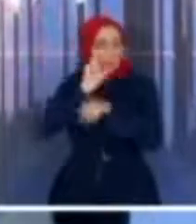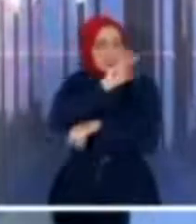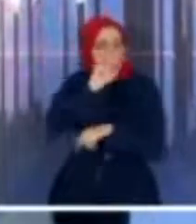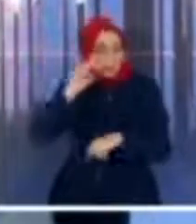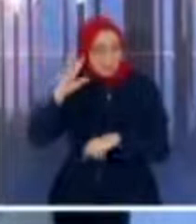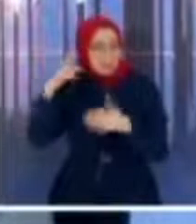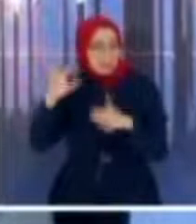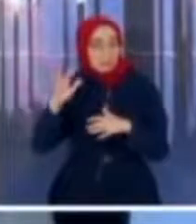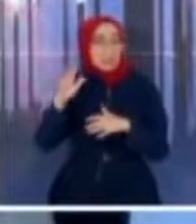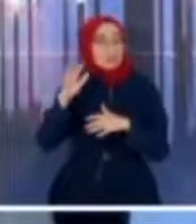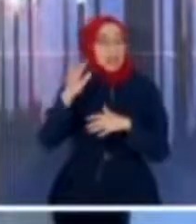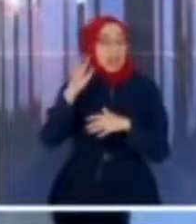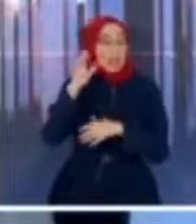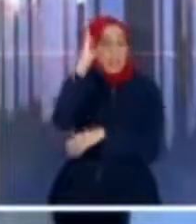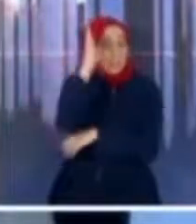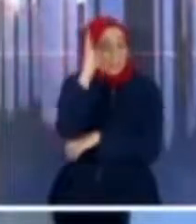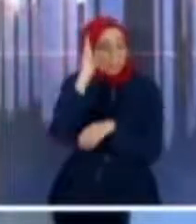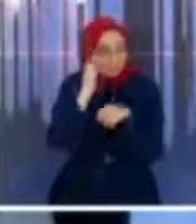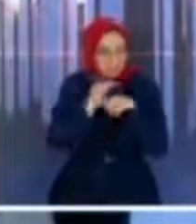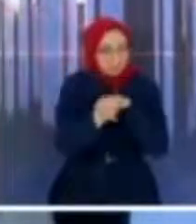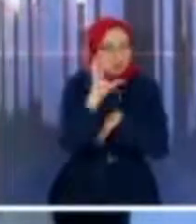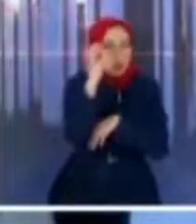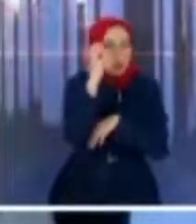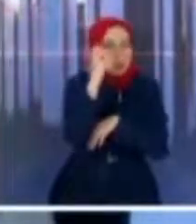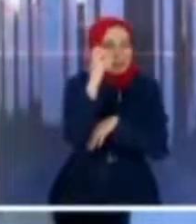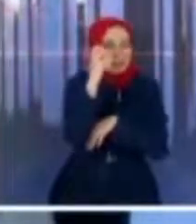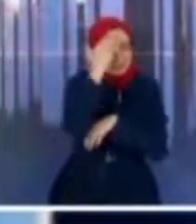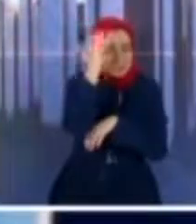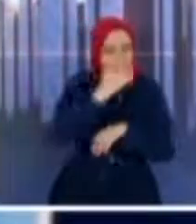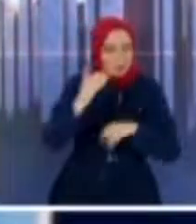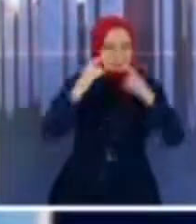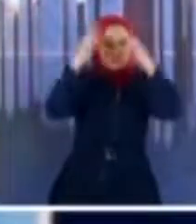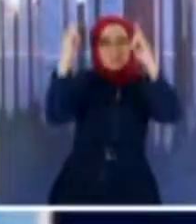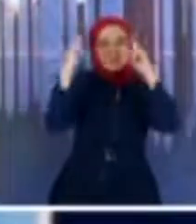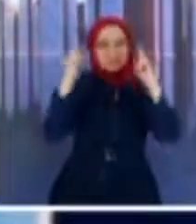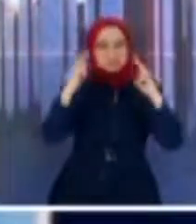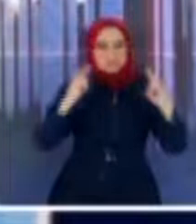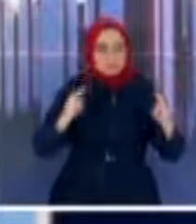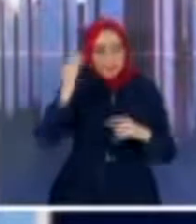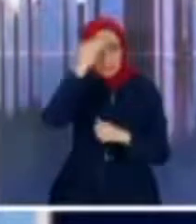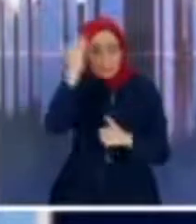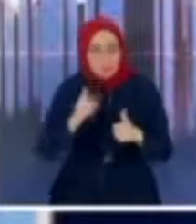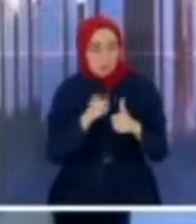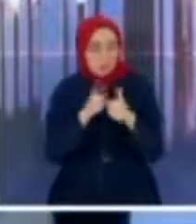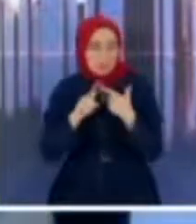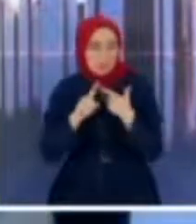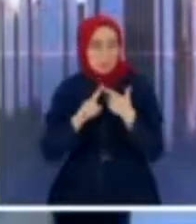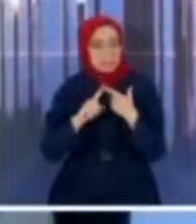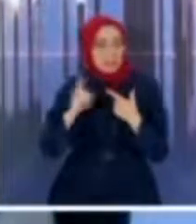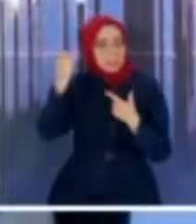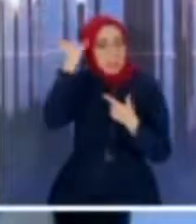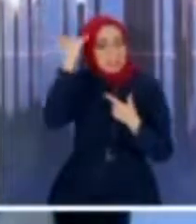في تستور، وتستور فيها برشا معالم اللي كيف كيف ماهيش ياسر مستغلة سياحيا. كان فما مبادرات على